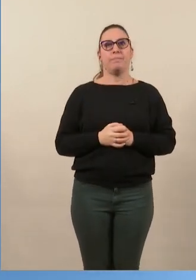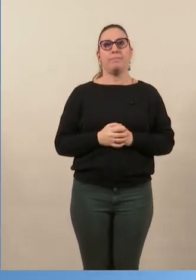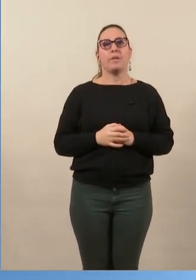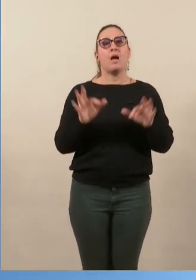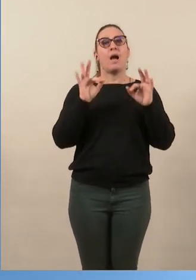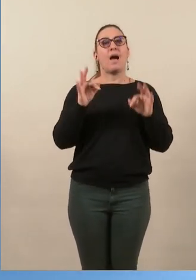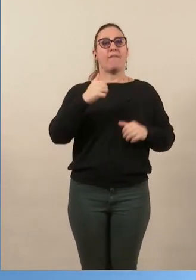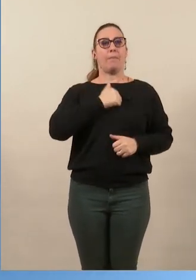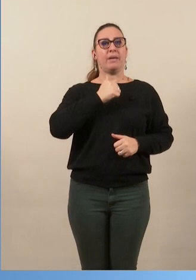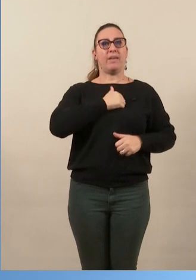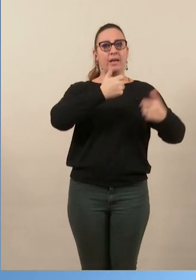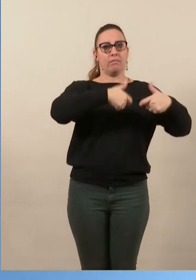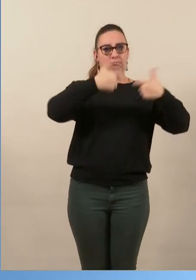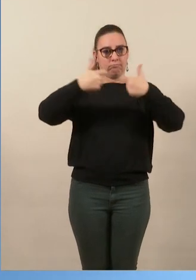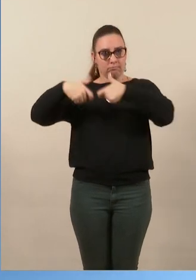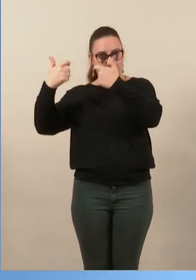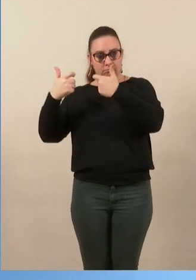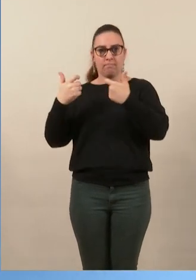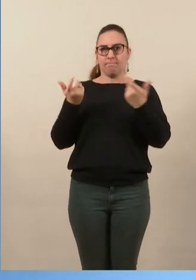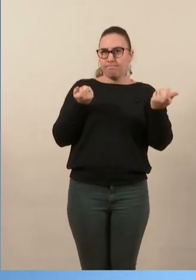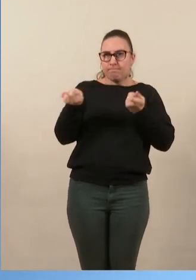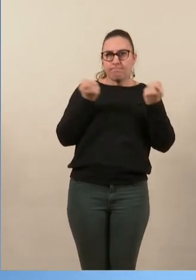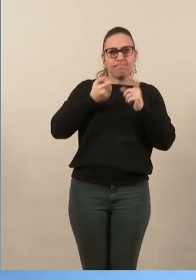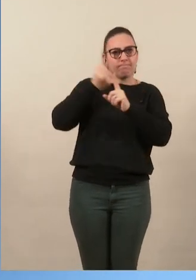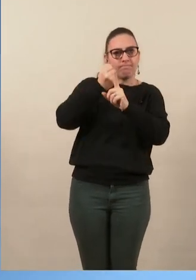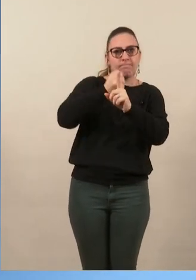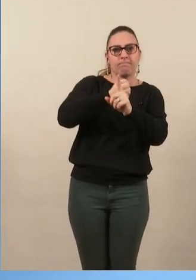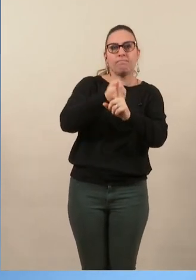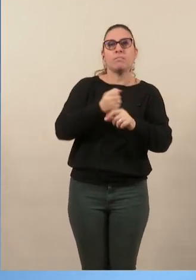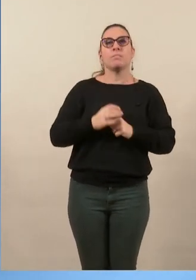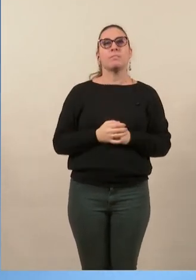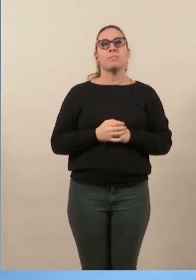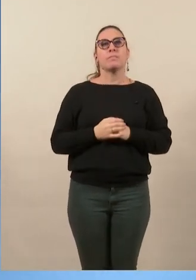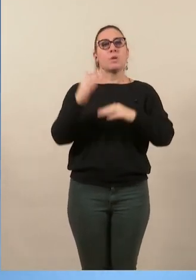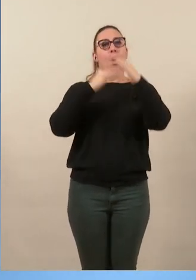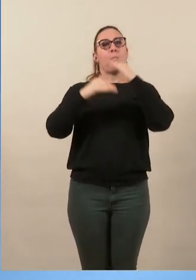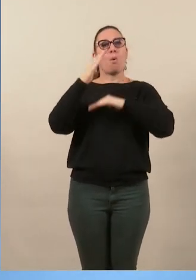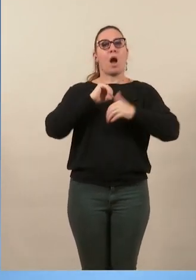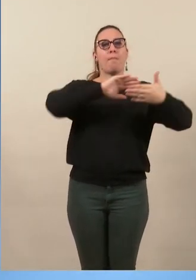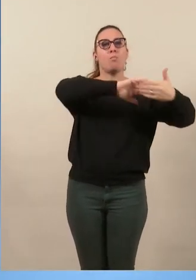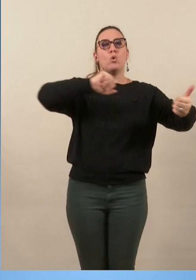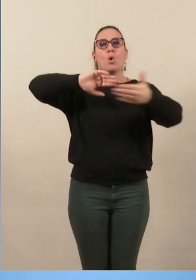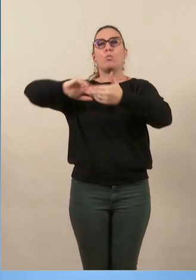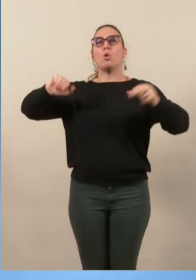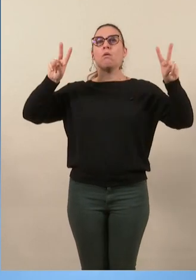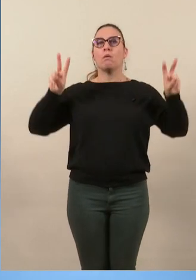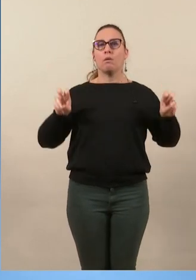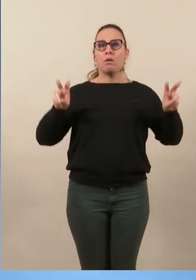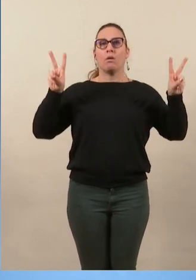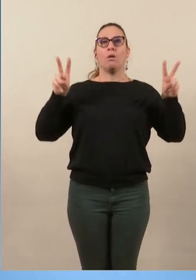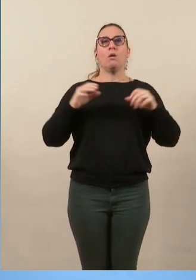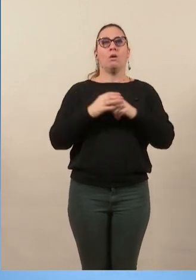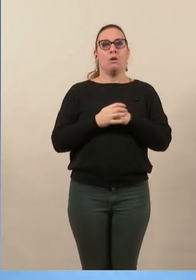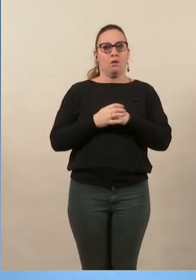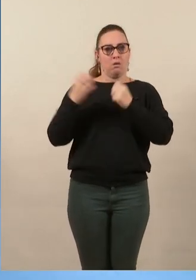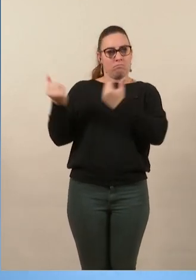privés euh là aussi nous agissons fortement avec le programme murmure euh auquel nous agissons au côté de